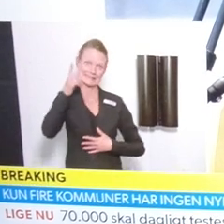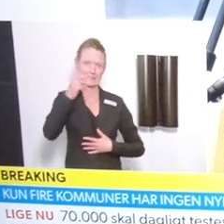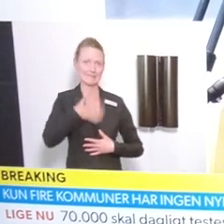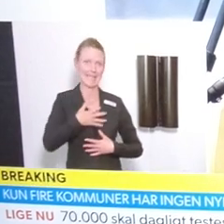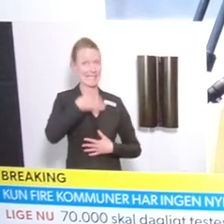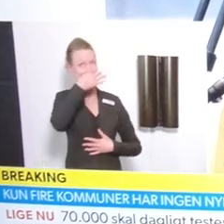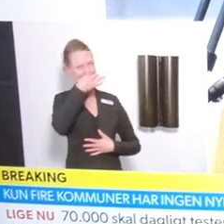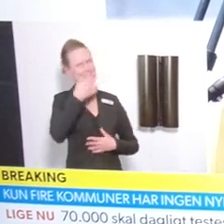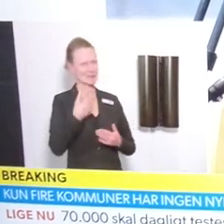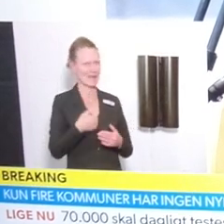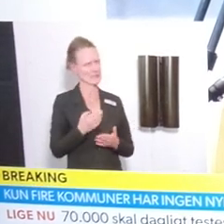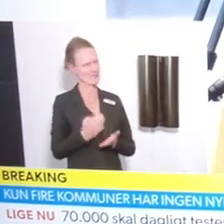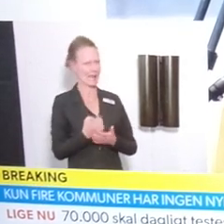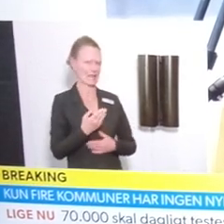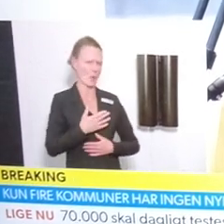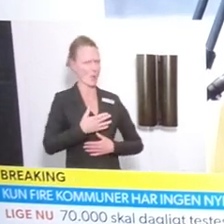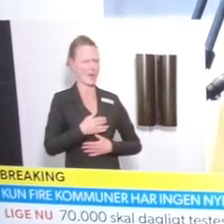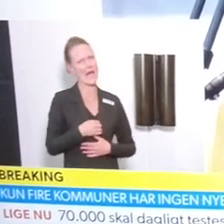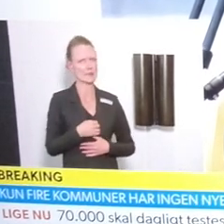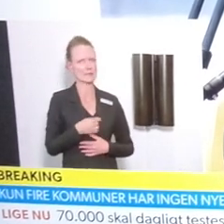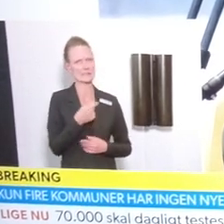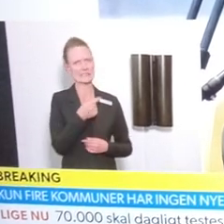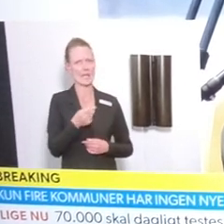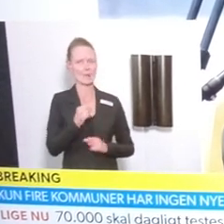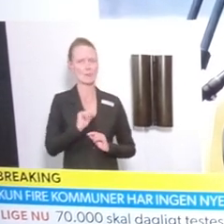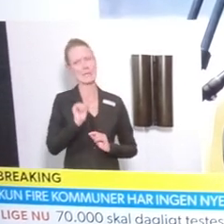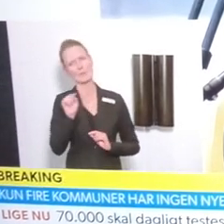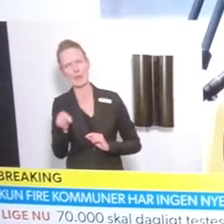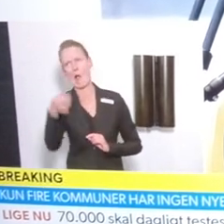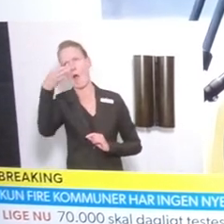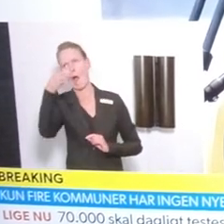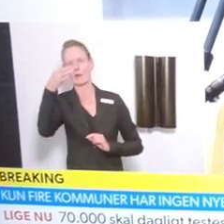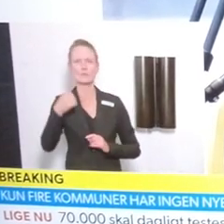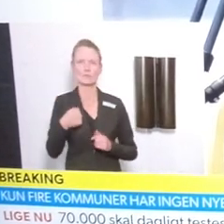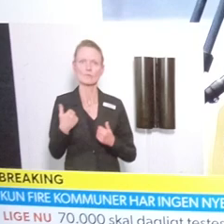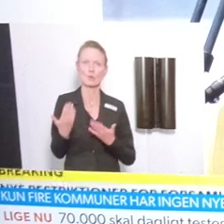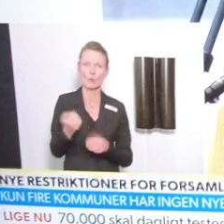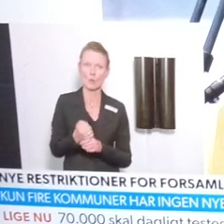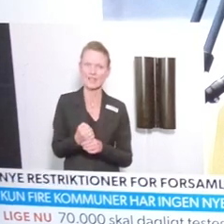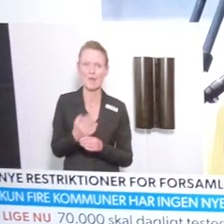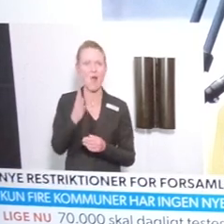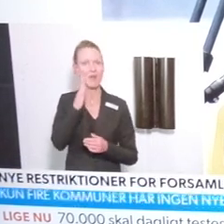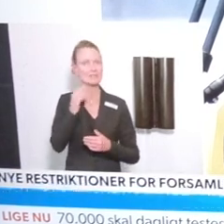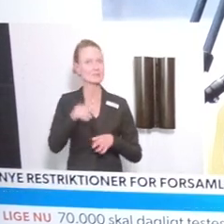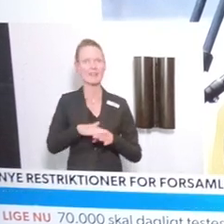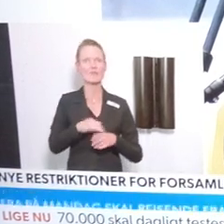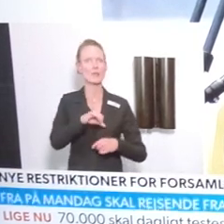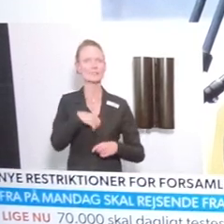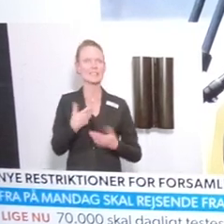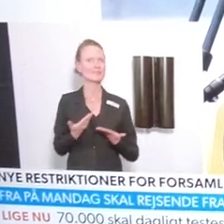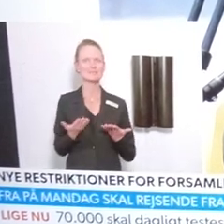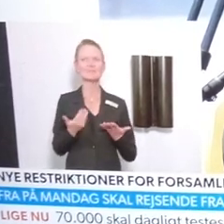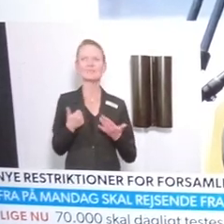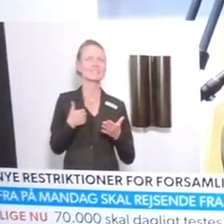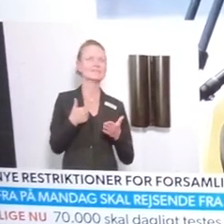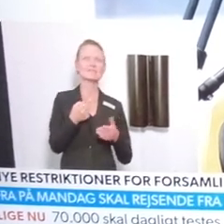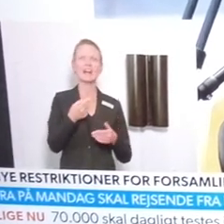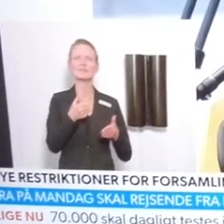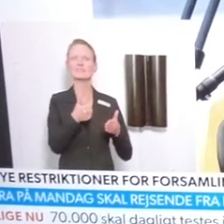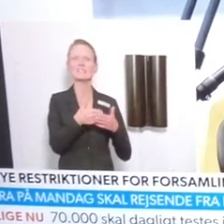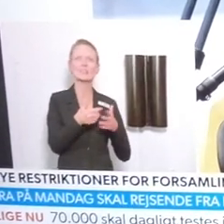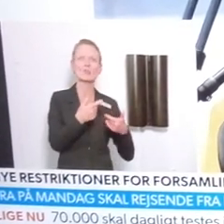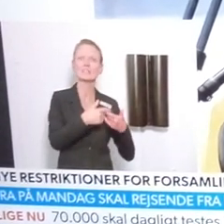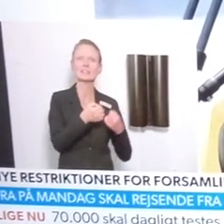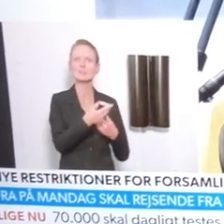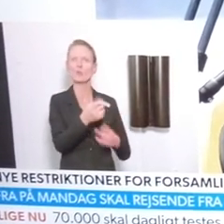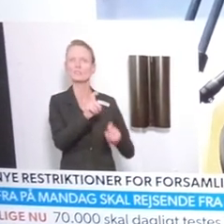måske jævnligt gå ned og blive testet. Altså hvis man ikke har symptomer, og ikke mener, man har været i nærheden af nogen, som er smittet, skal man så lade